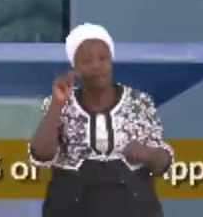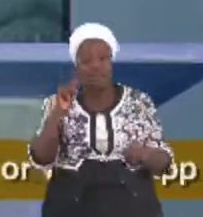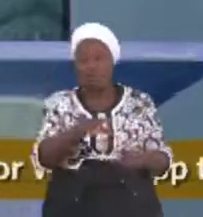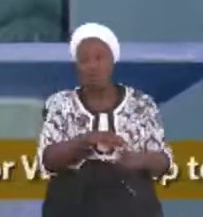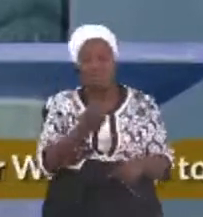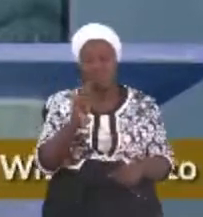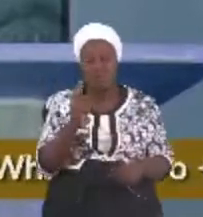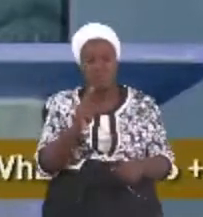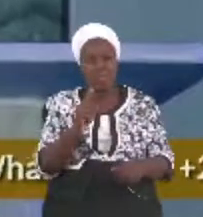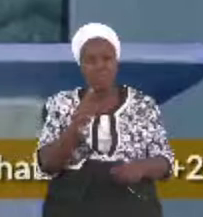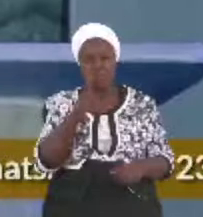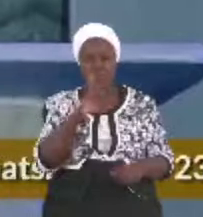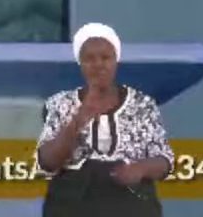suivez